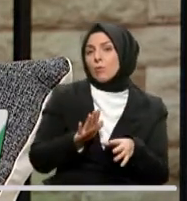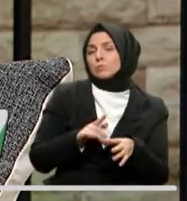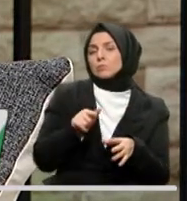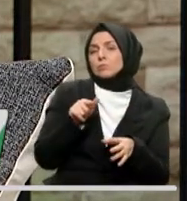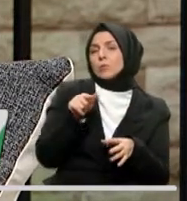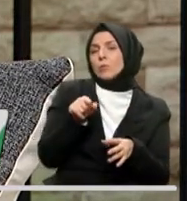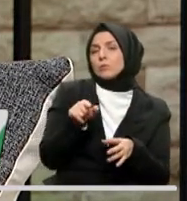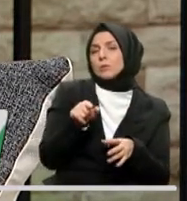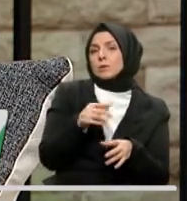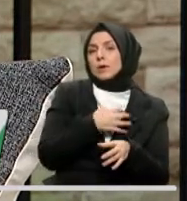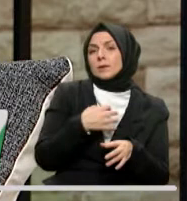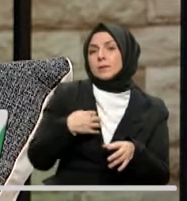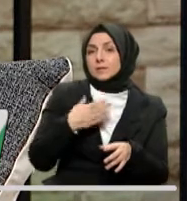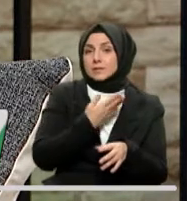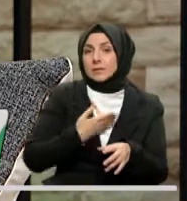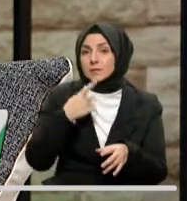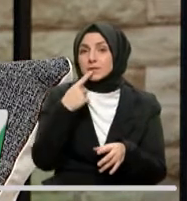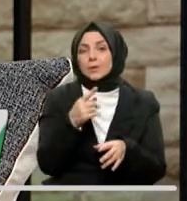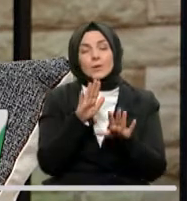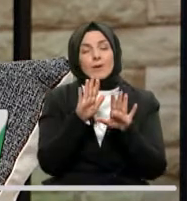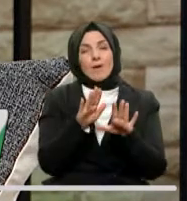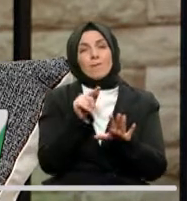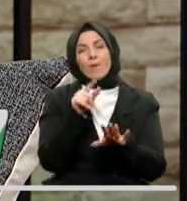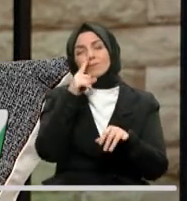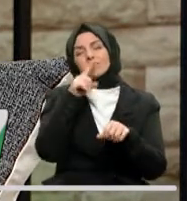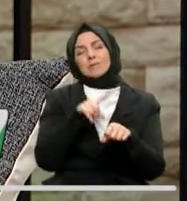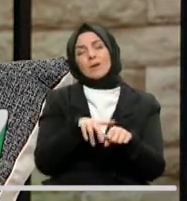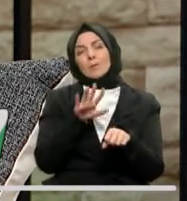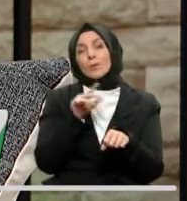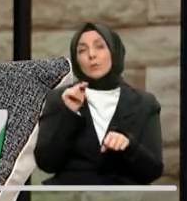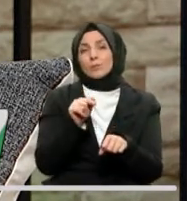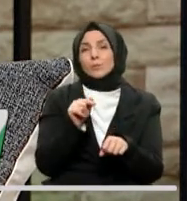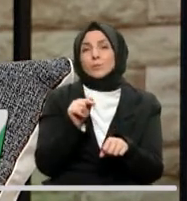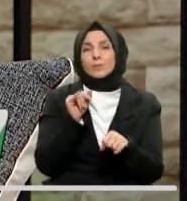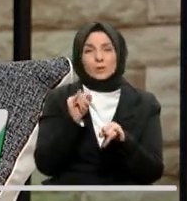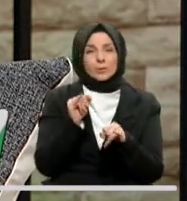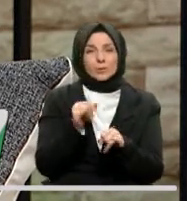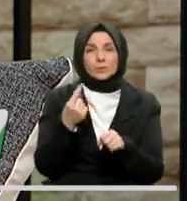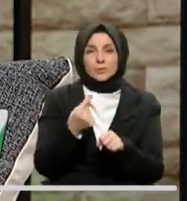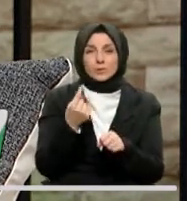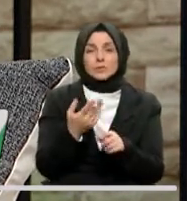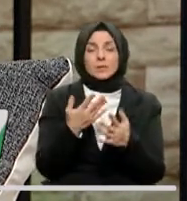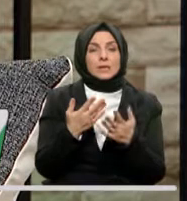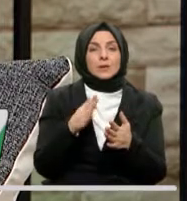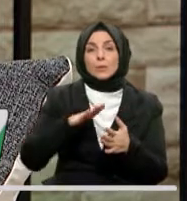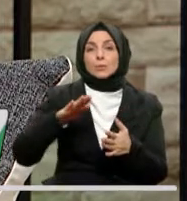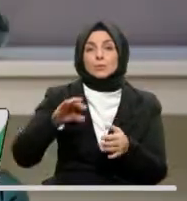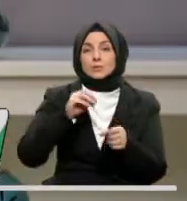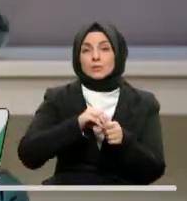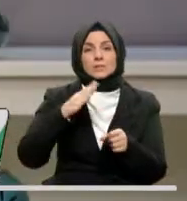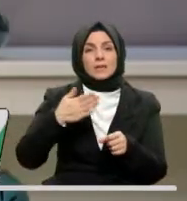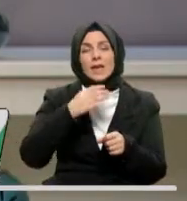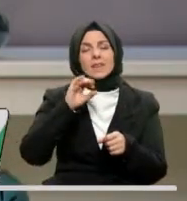evlat annesini neden sevmesin en onu Dünyası çocuğun dünyasındaki en kıymetli varlık sessiz onu bu hayata